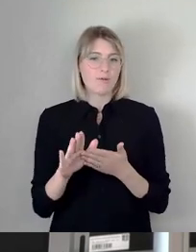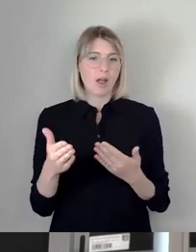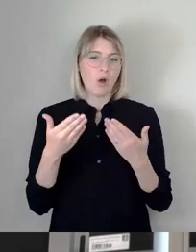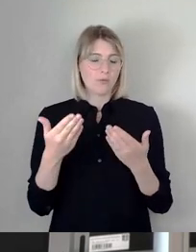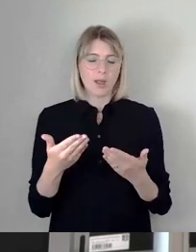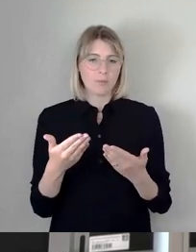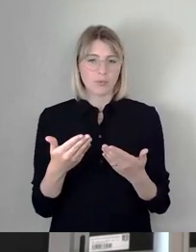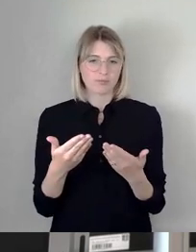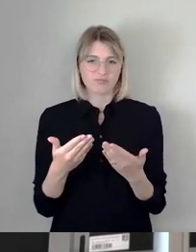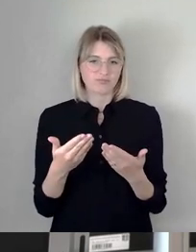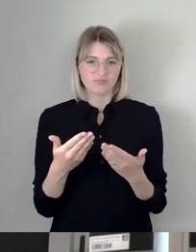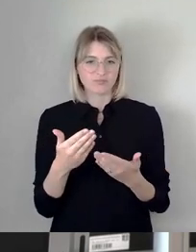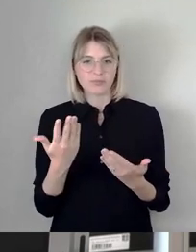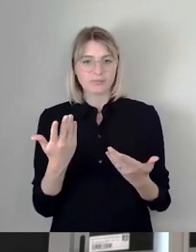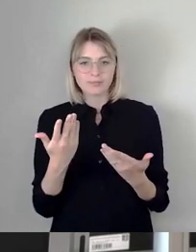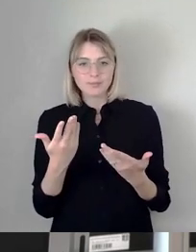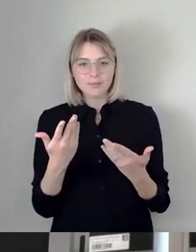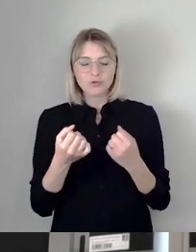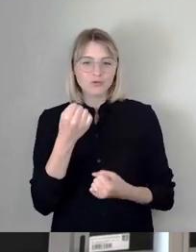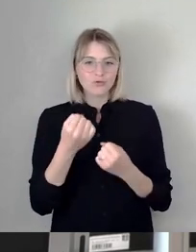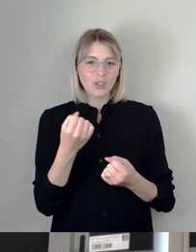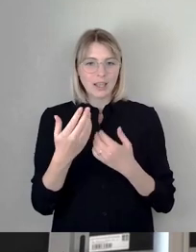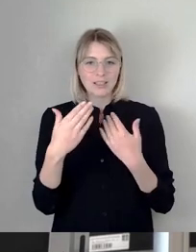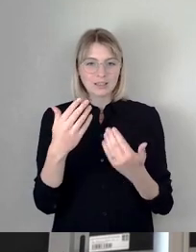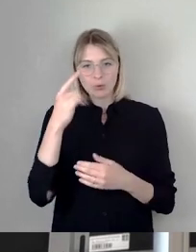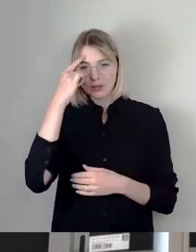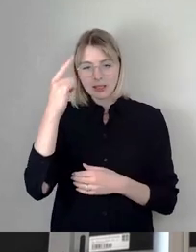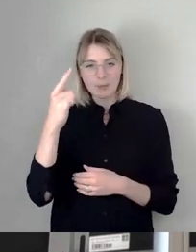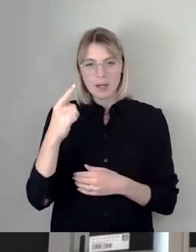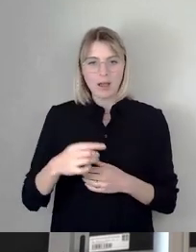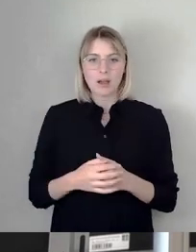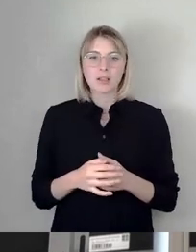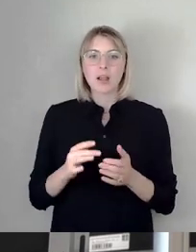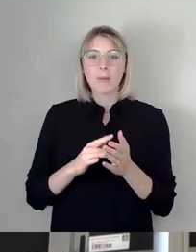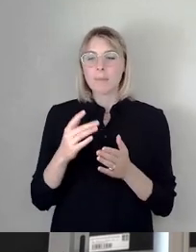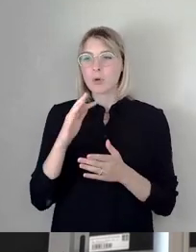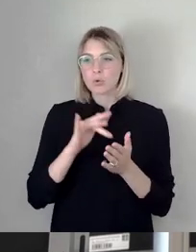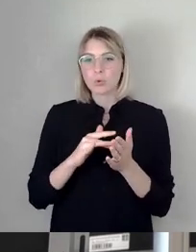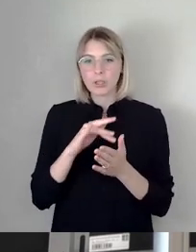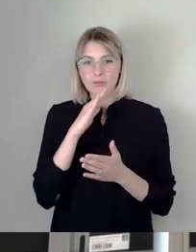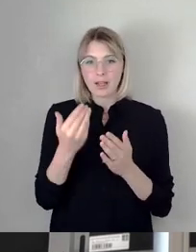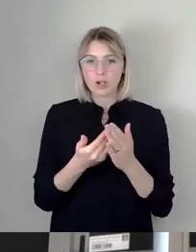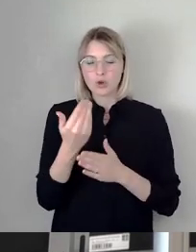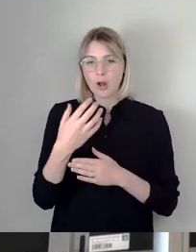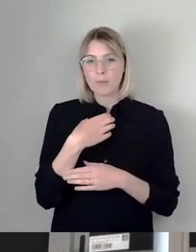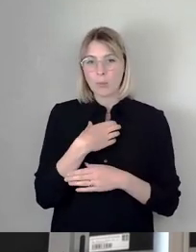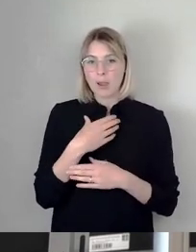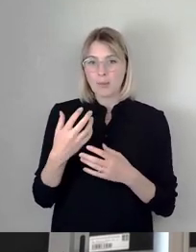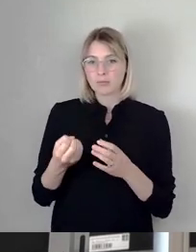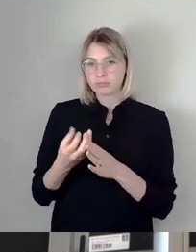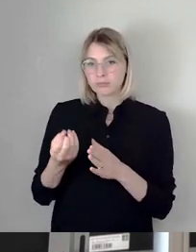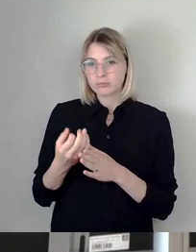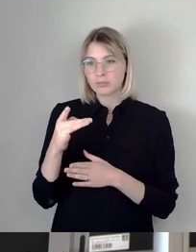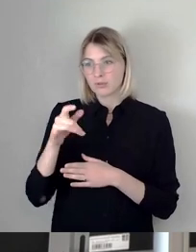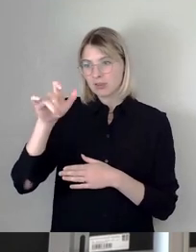gedacht. Sie löst ein Problem in der Verwaltung, schafft aber gleichzeitig viele neue Probleme bei den Menschen in Weißig. Wegen dieser dadurch